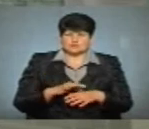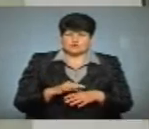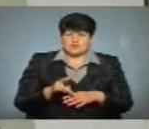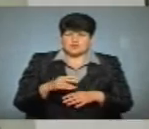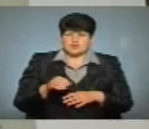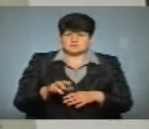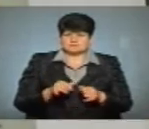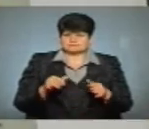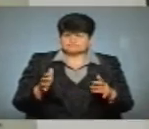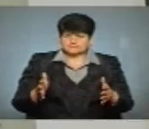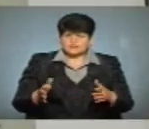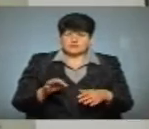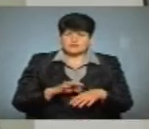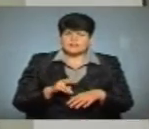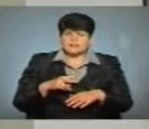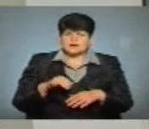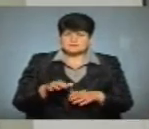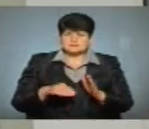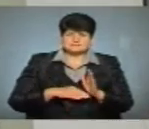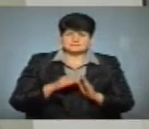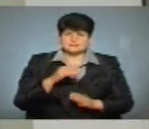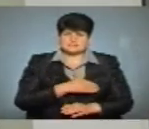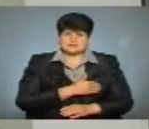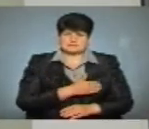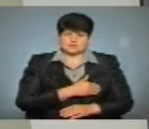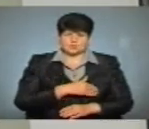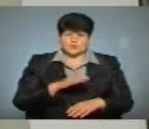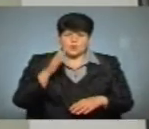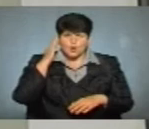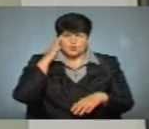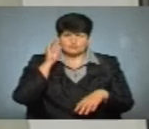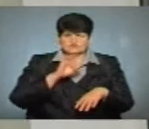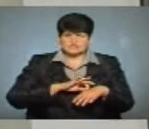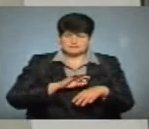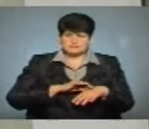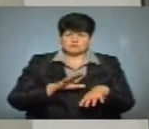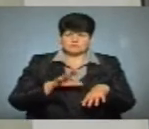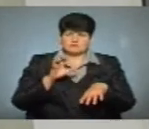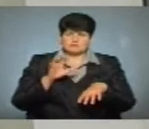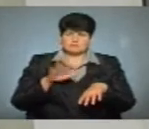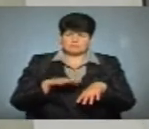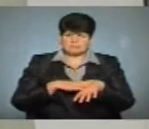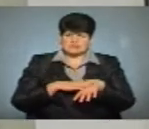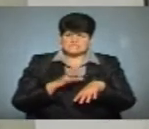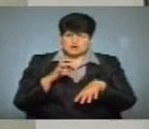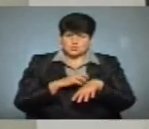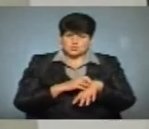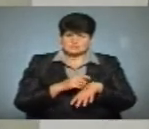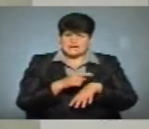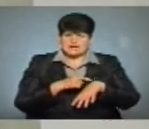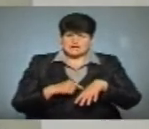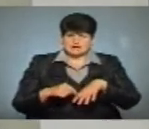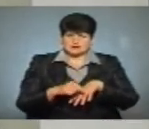лайма. Хвороби лайма на початках – це підйом температури, головний біль. В місці укусу характерна ерітема, вона може